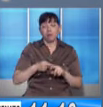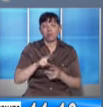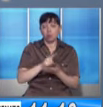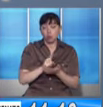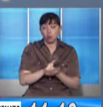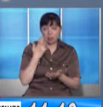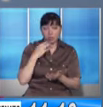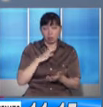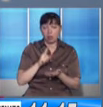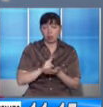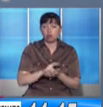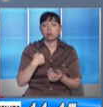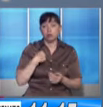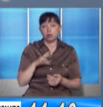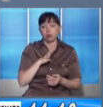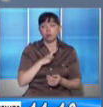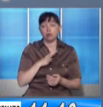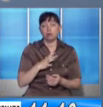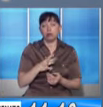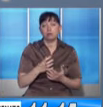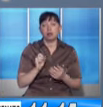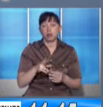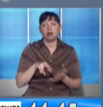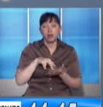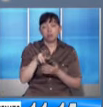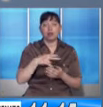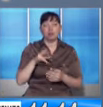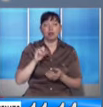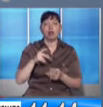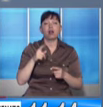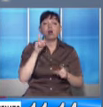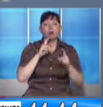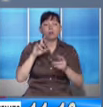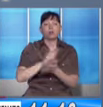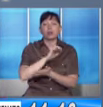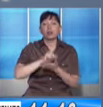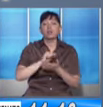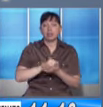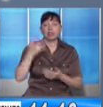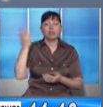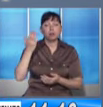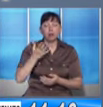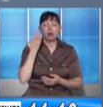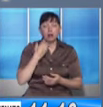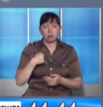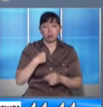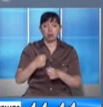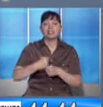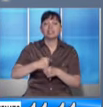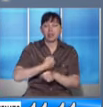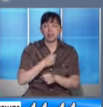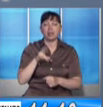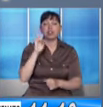am fost determinată să ies în acea conferință de presă în 2014, când am fost impuși împreună cu colega mea,